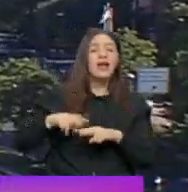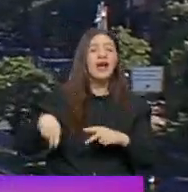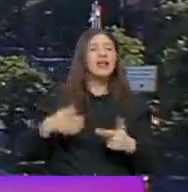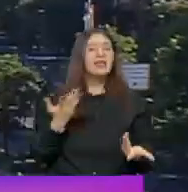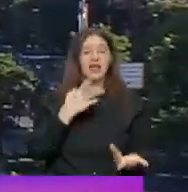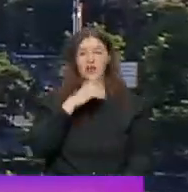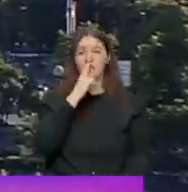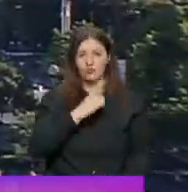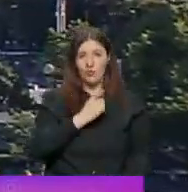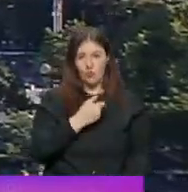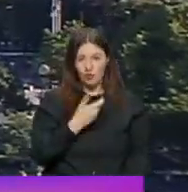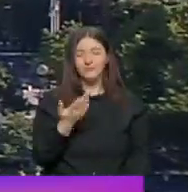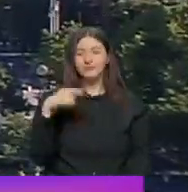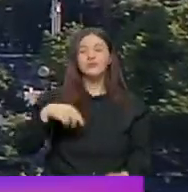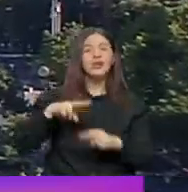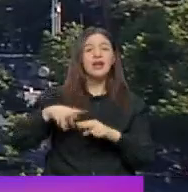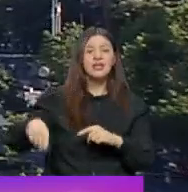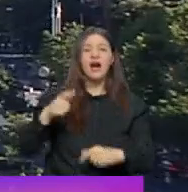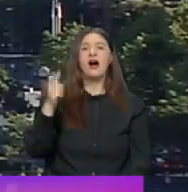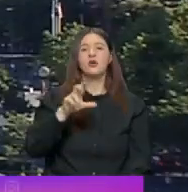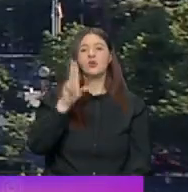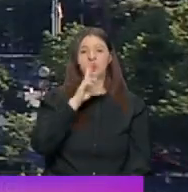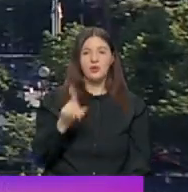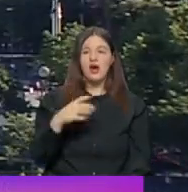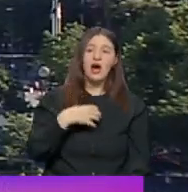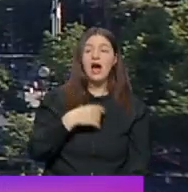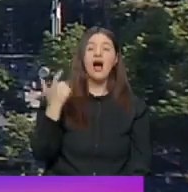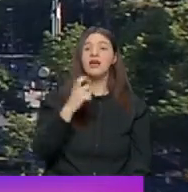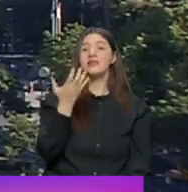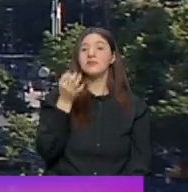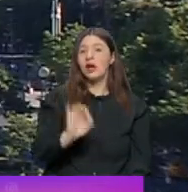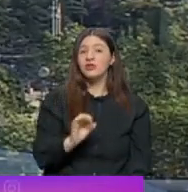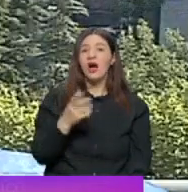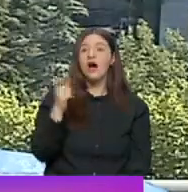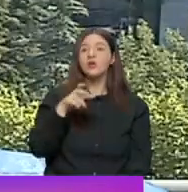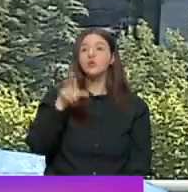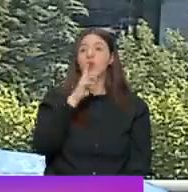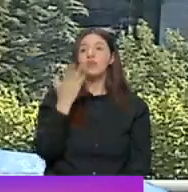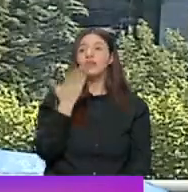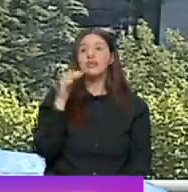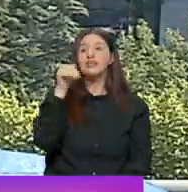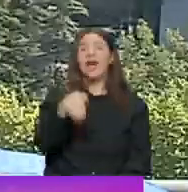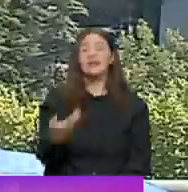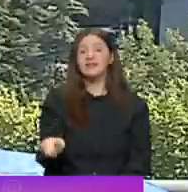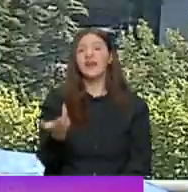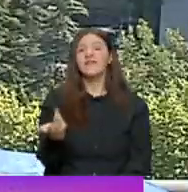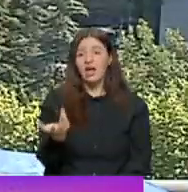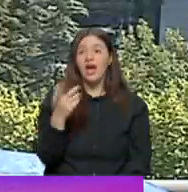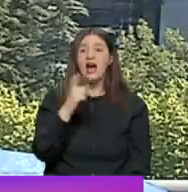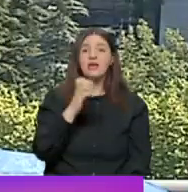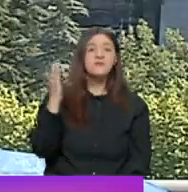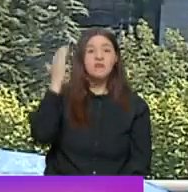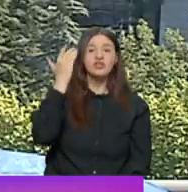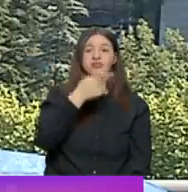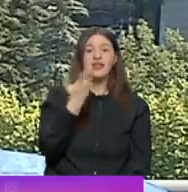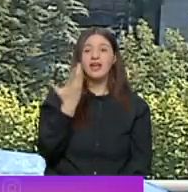soracak olursanız. Bugün başlığımız ay sonu. Haziran ayı nasıl başladı ve ayın sonuna nasıl ulaştık ve ayın